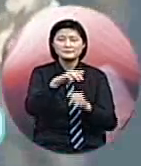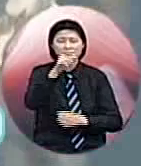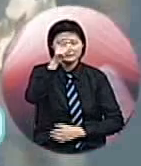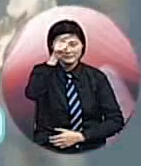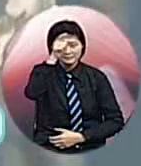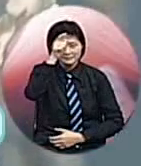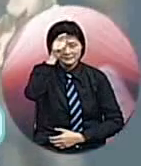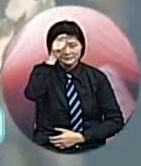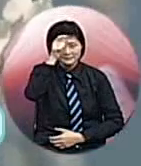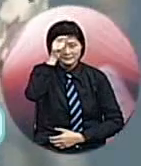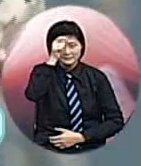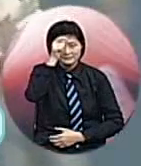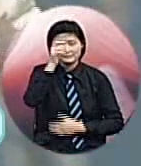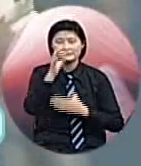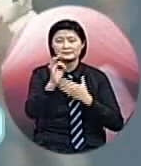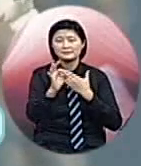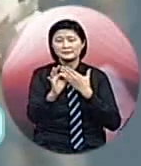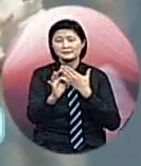사랑이